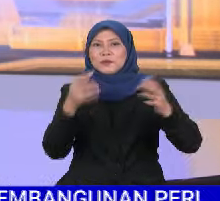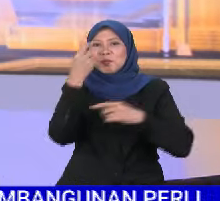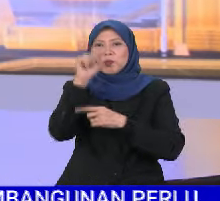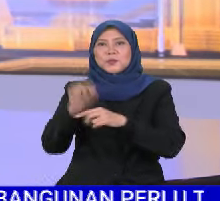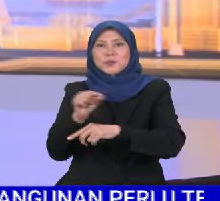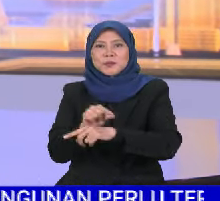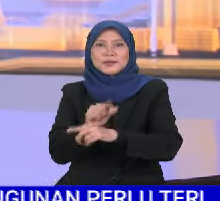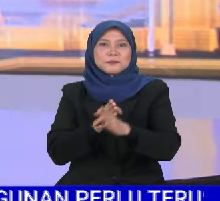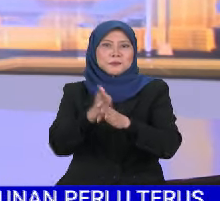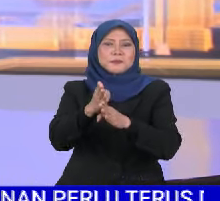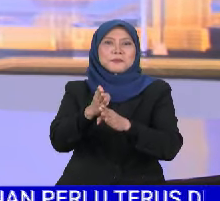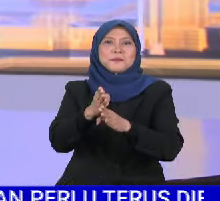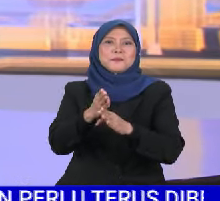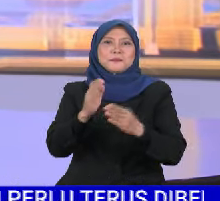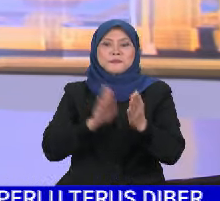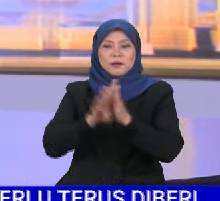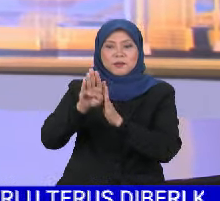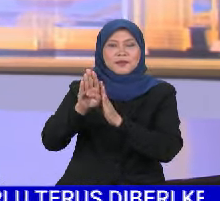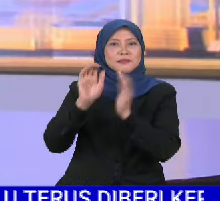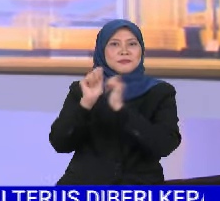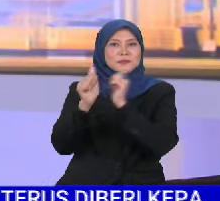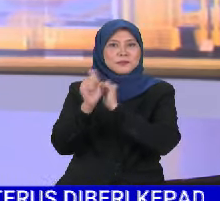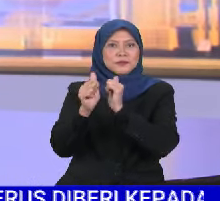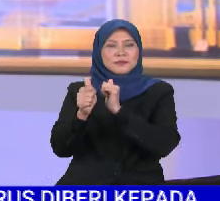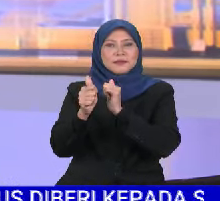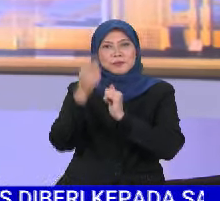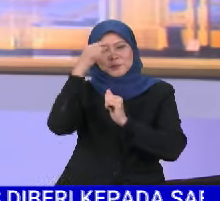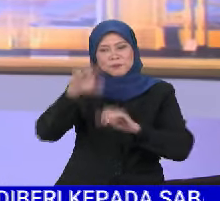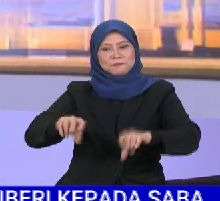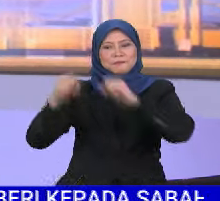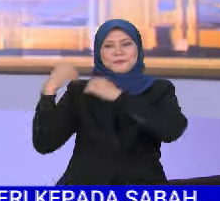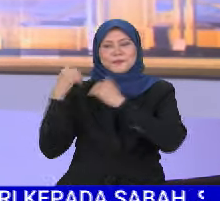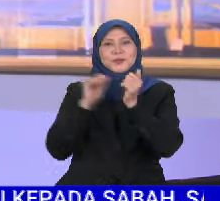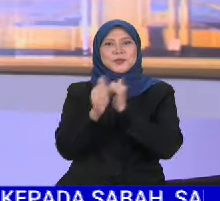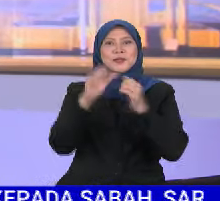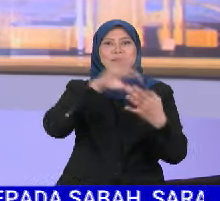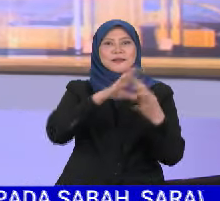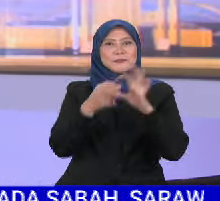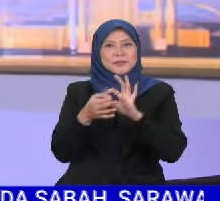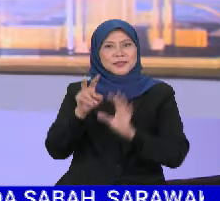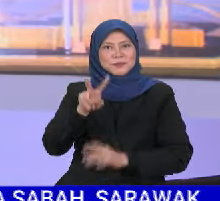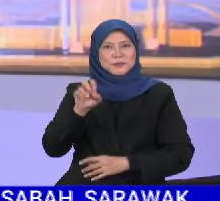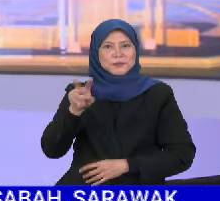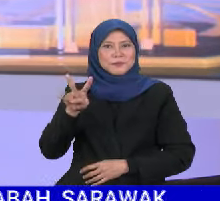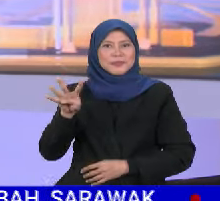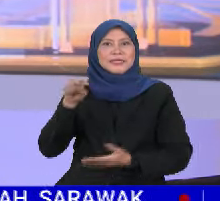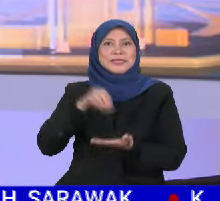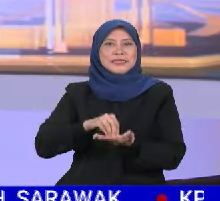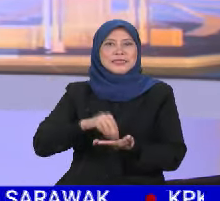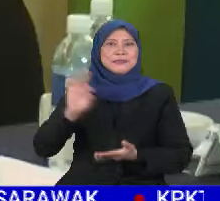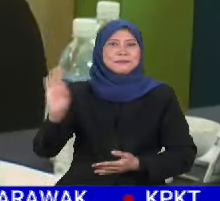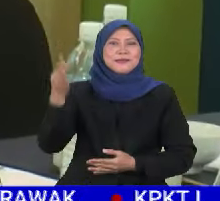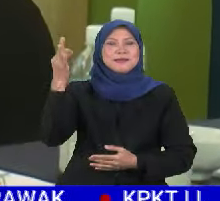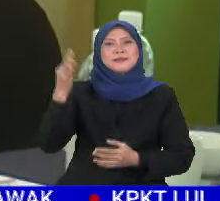digunakan dalam program pembangunan atlet yang akan menggalas Sabara disukan oleh 2024 di Paris